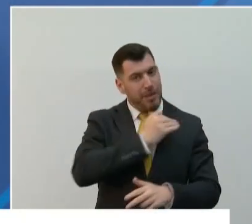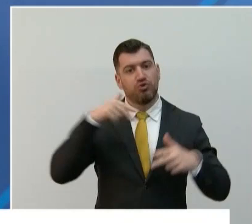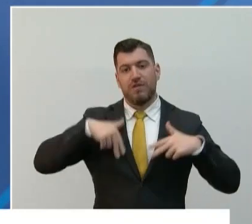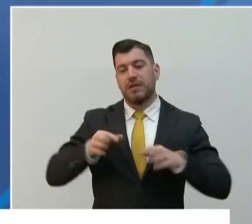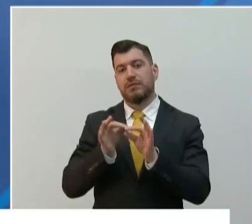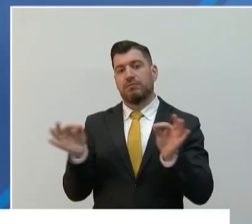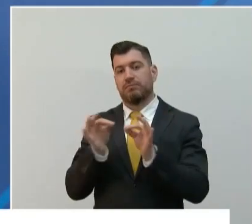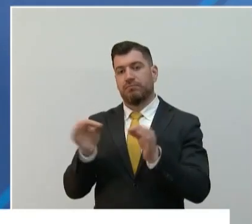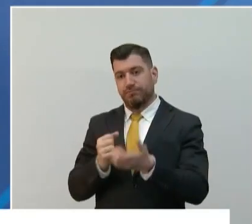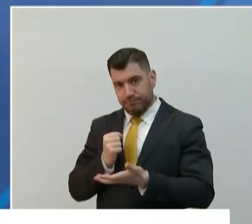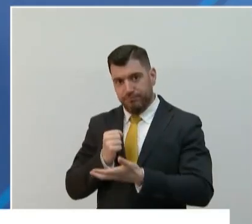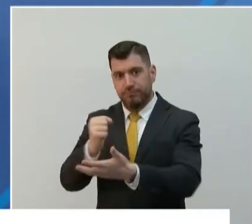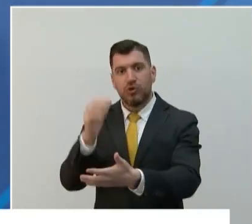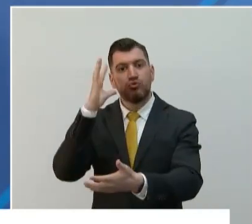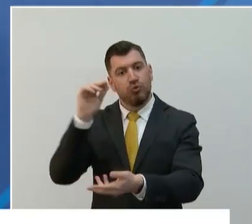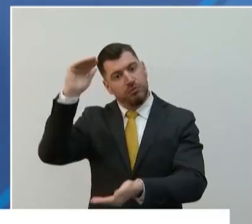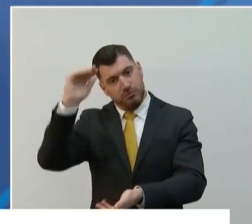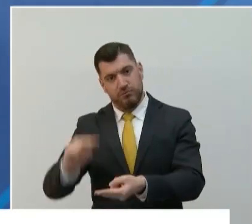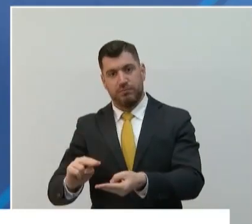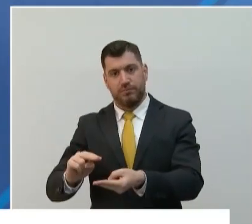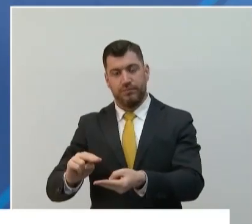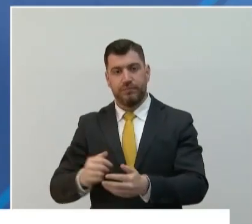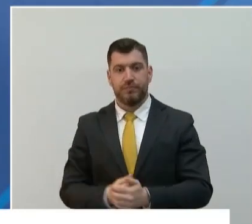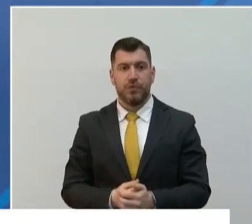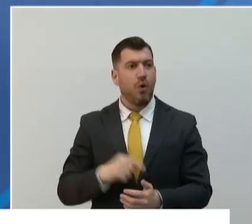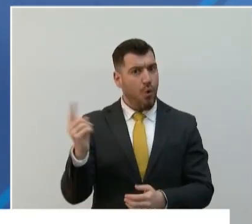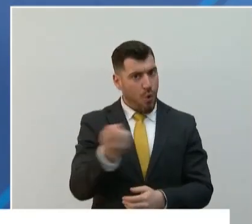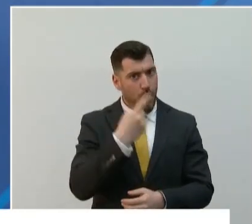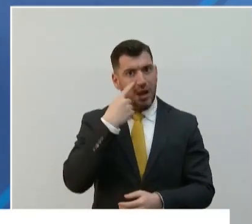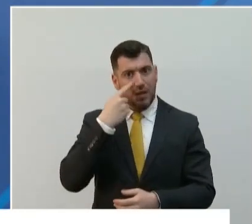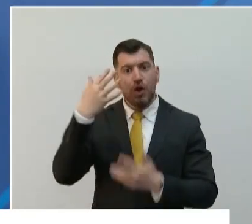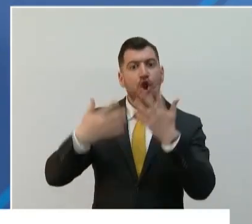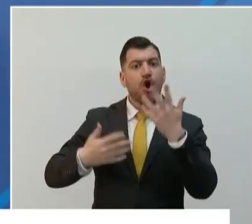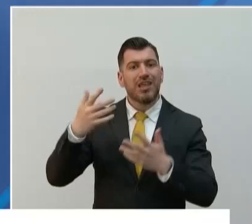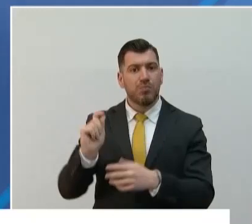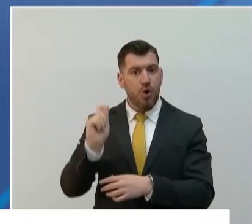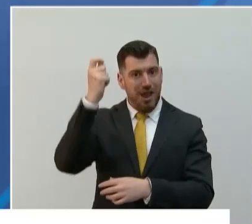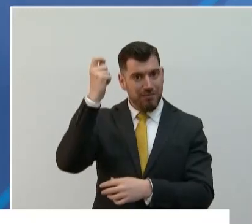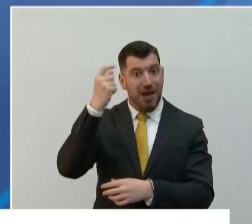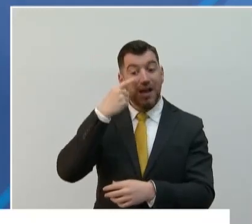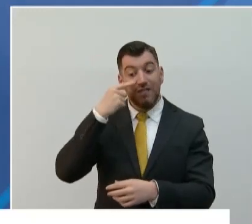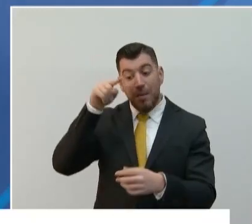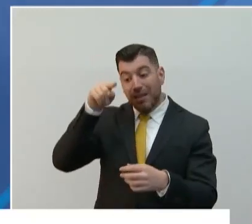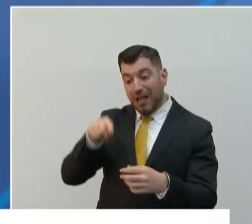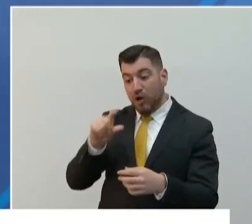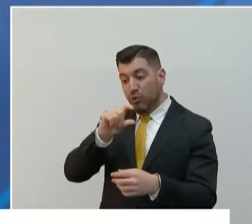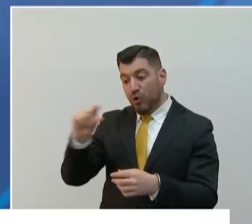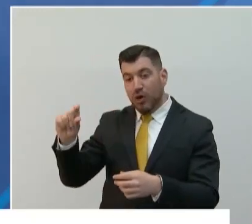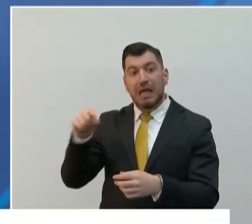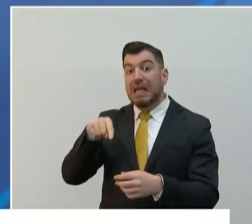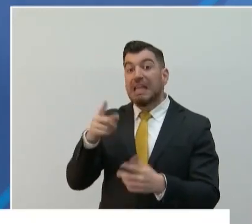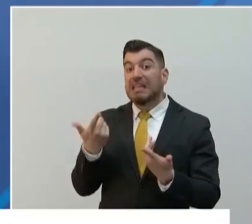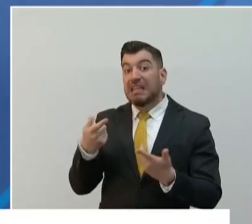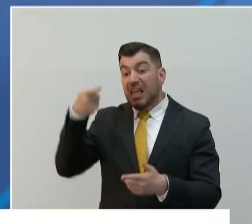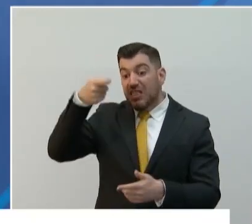όλα τα νοικοκυριά, κάθε μήνα που παίρνουν το λογαριασμό του ηλεκτρικού ρεύματος, βλέπουν τι θα πλήρωναν σε ρεύμα, εάν δεν